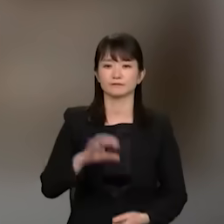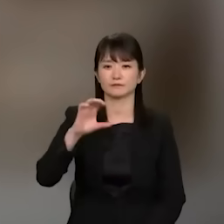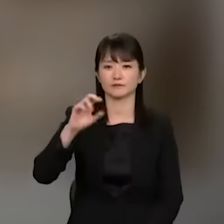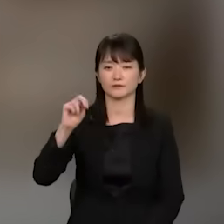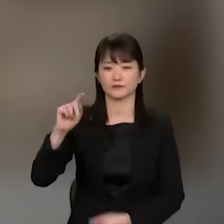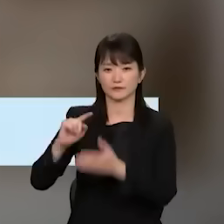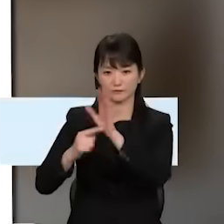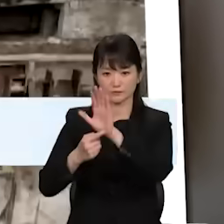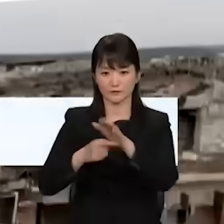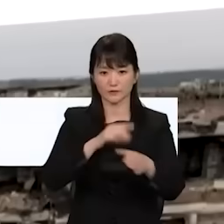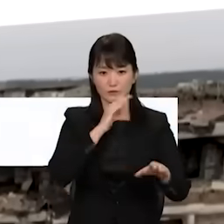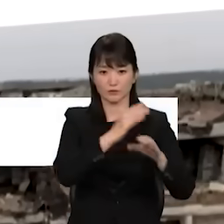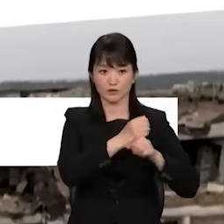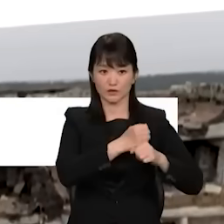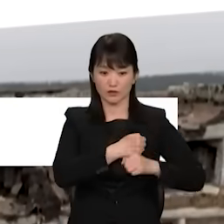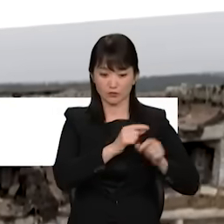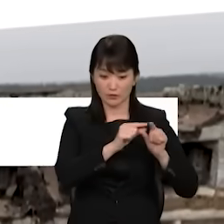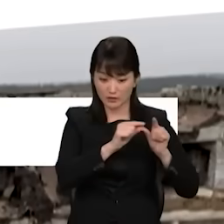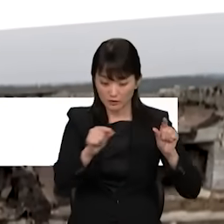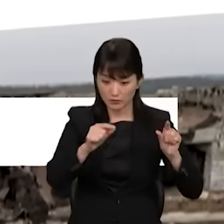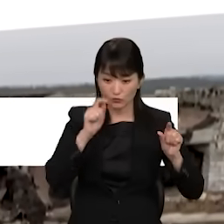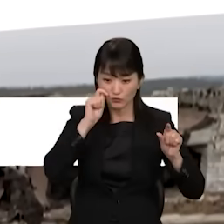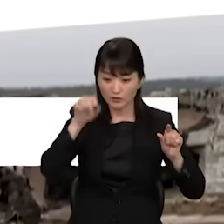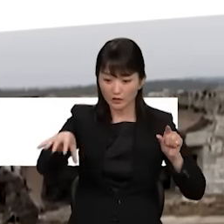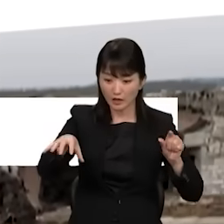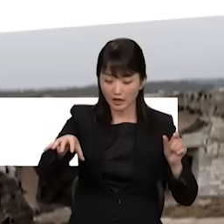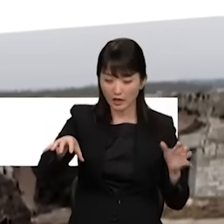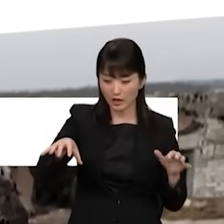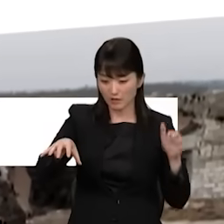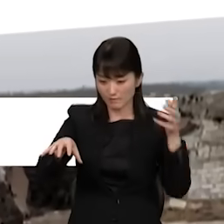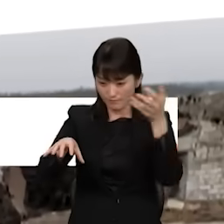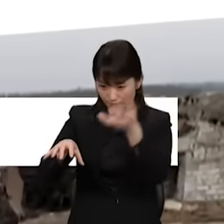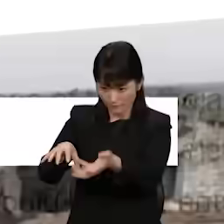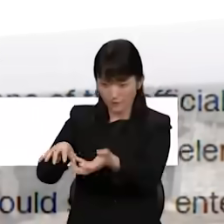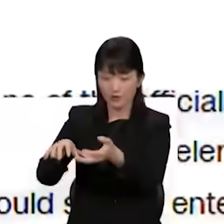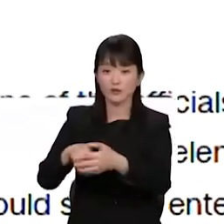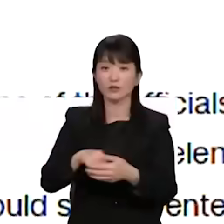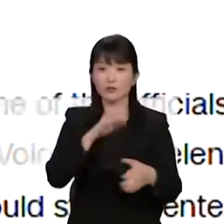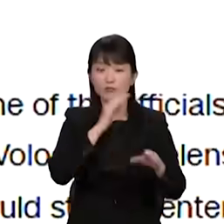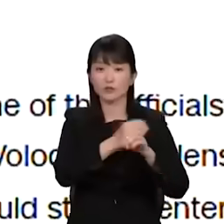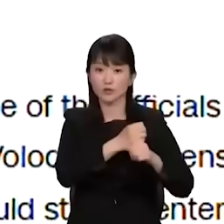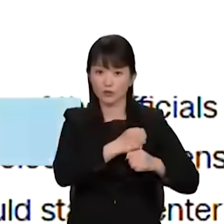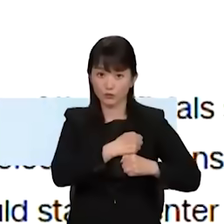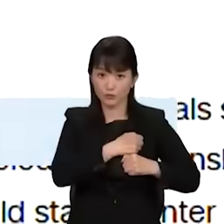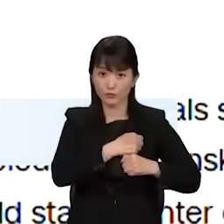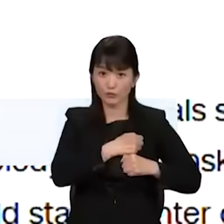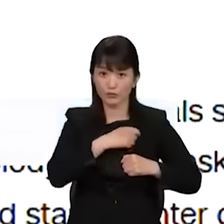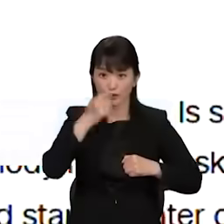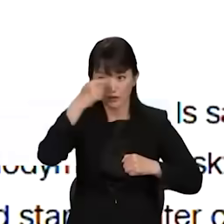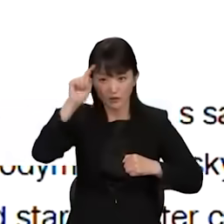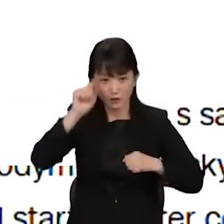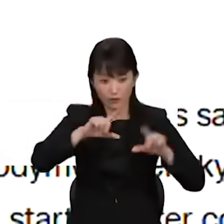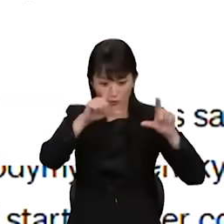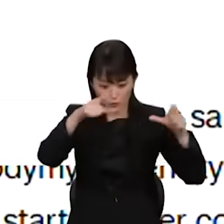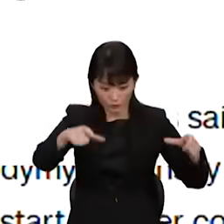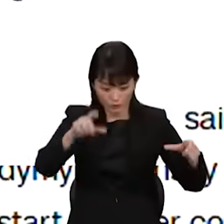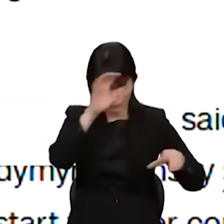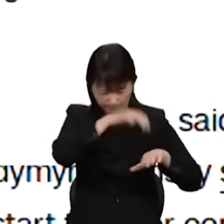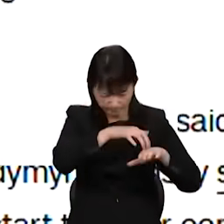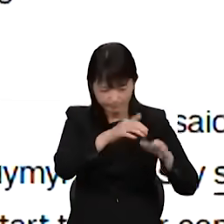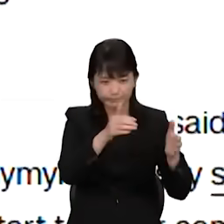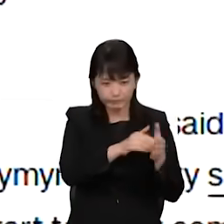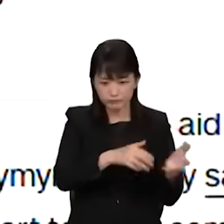CNN은 북한군 일부가 이미 우크라이나 내부에 있다고 보도했습니다. 북한군이 러시아 동부에서 훈련을 마치고